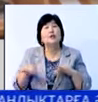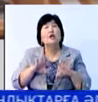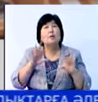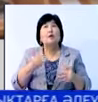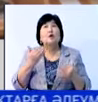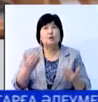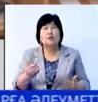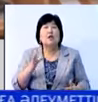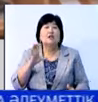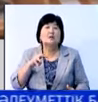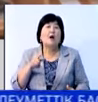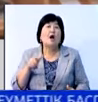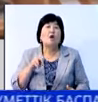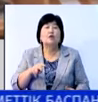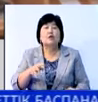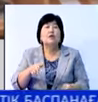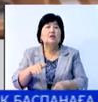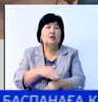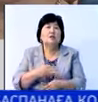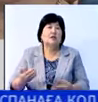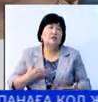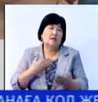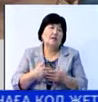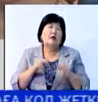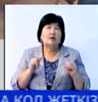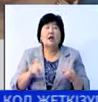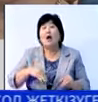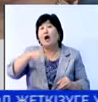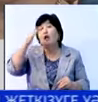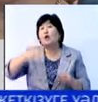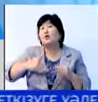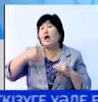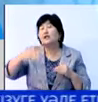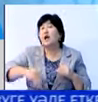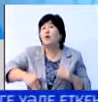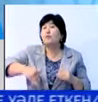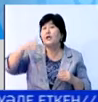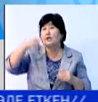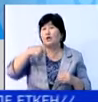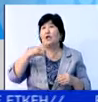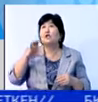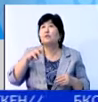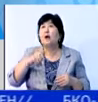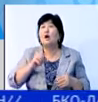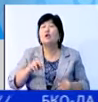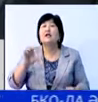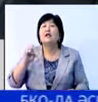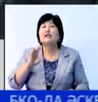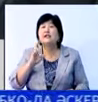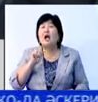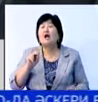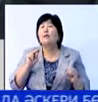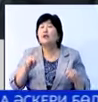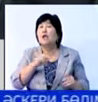өзі Смағұлдың шенеліне шыққандар қатар жүрді. Таулар алыстаған сайын биіктей түседі. Смағұл Сұқақовтың адал